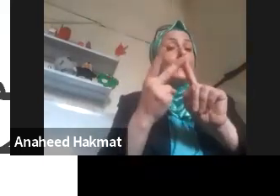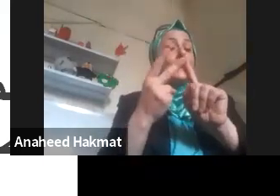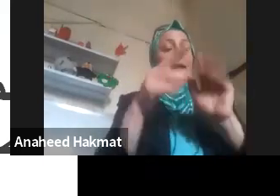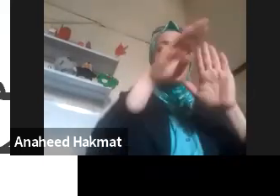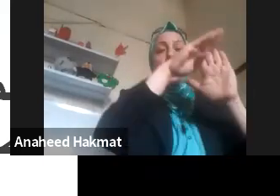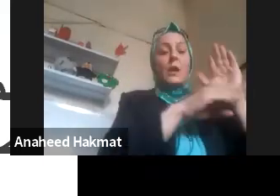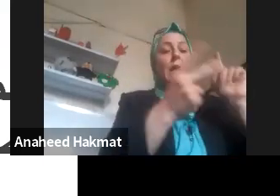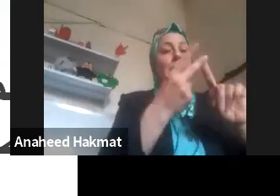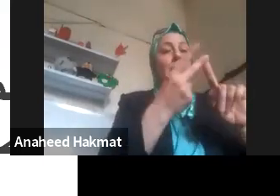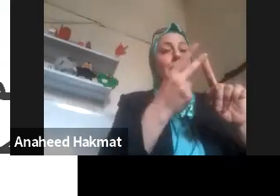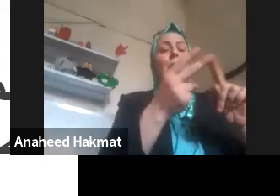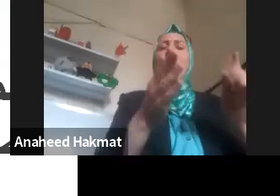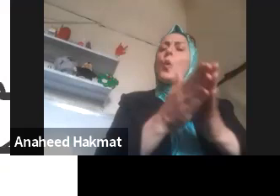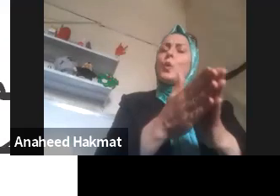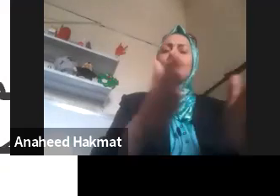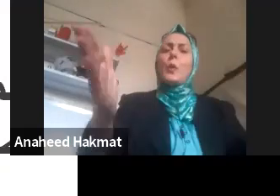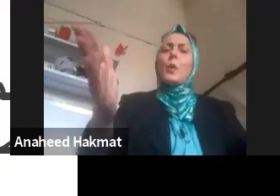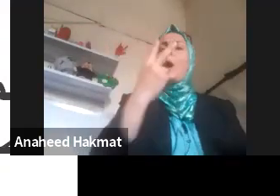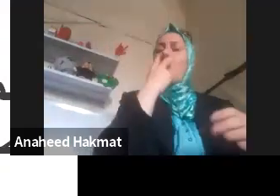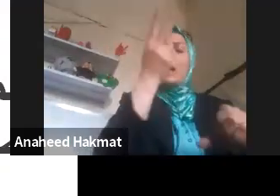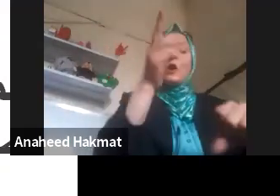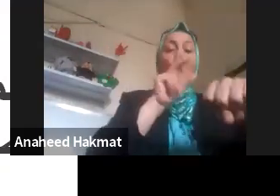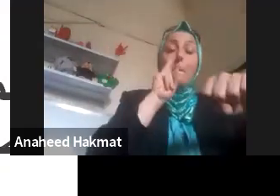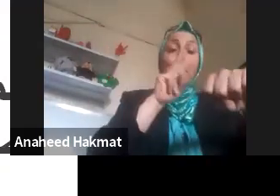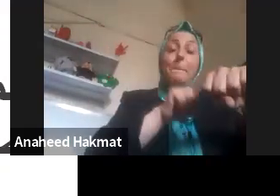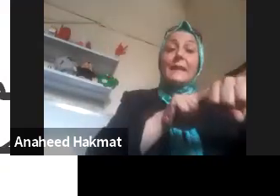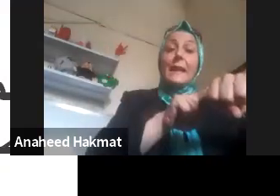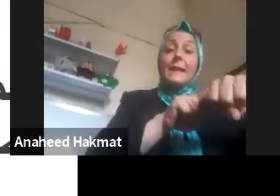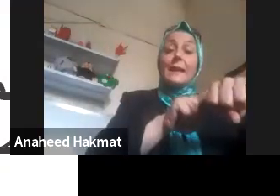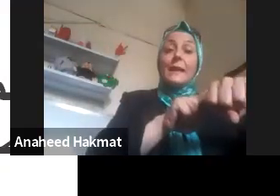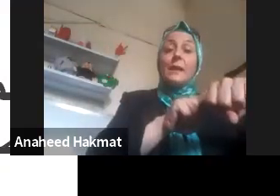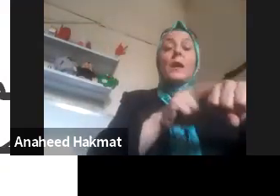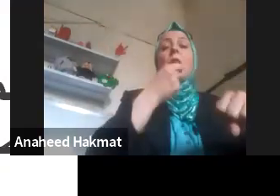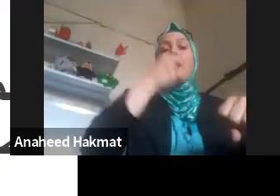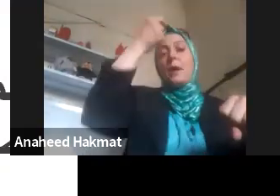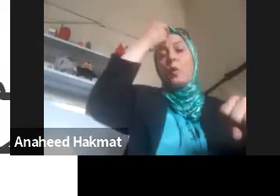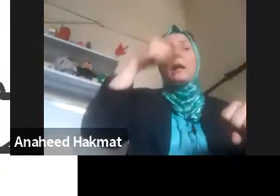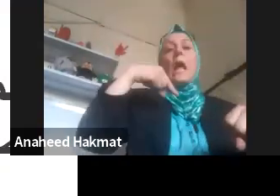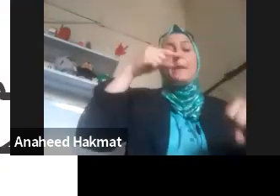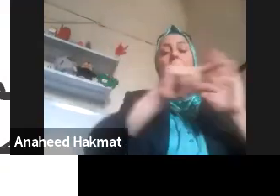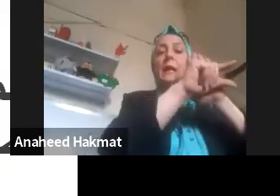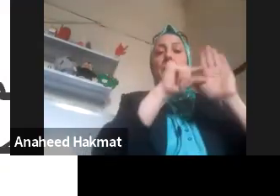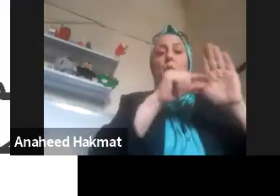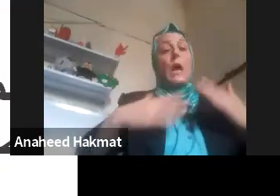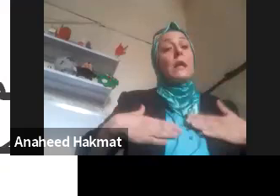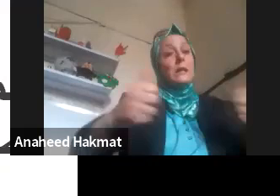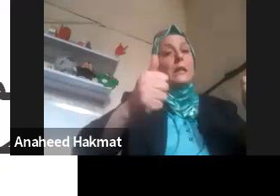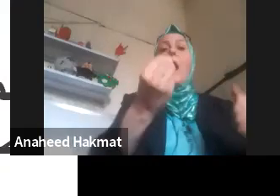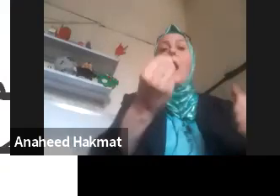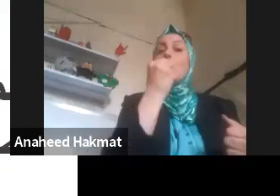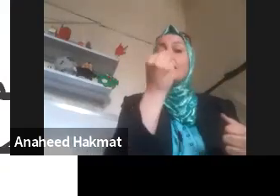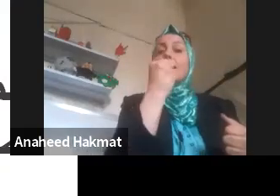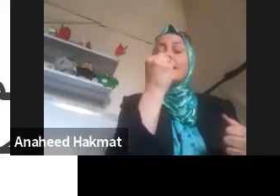كتير وصف أعمق. بنحكي عن أكثر من قضية هون، بنحكي عن الصحة والتغذية، بنحكي عن المياه والصرف